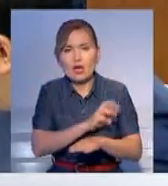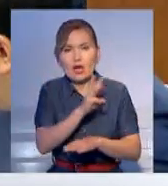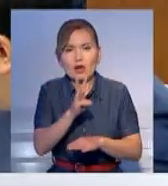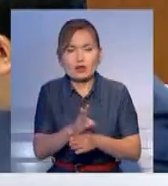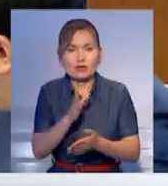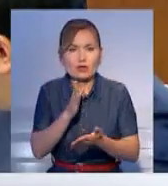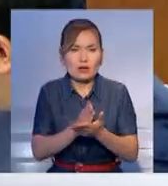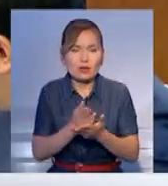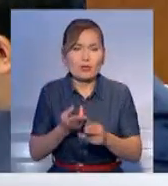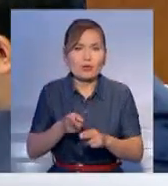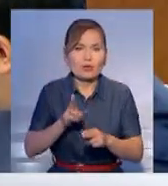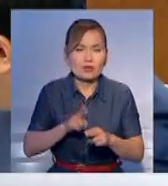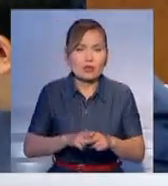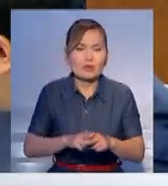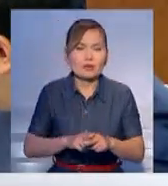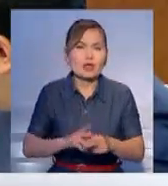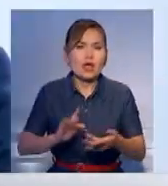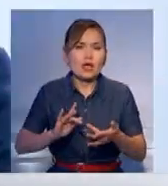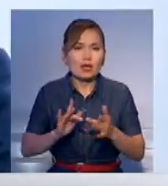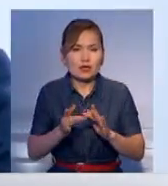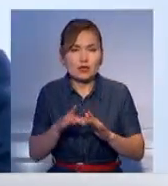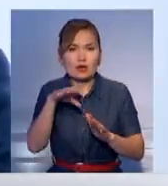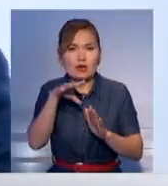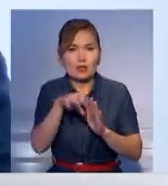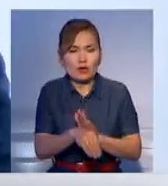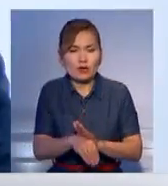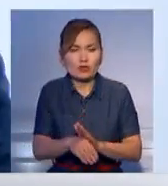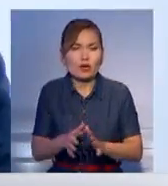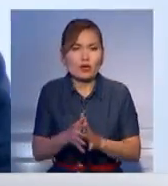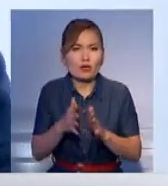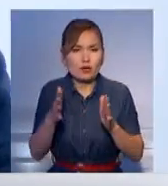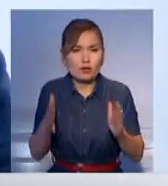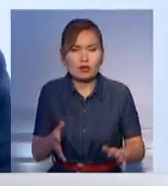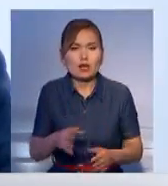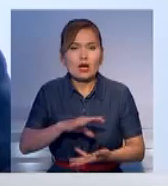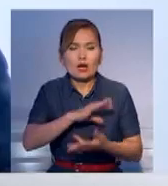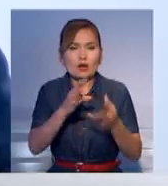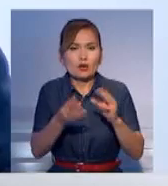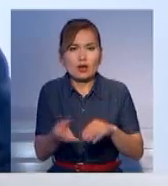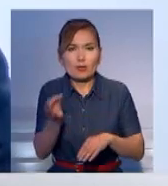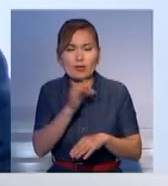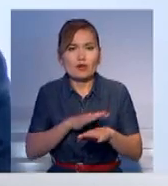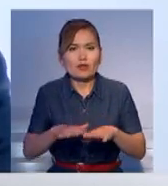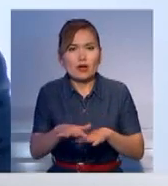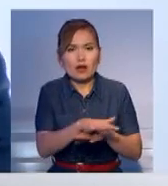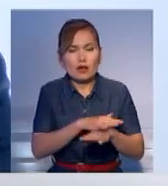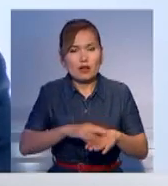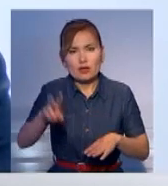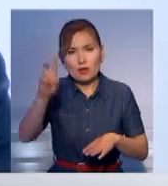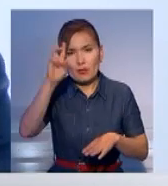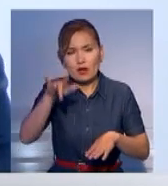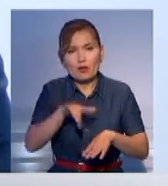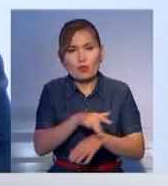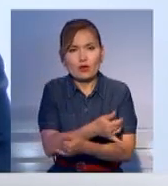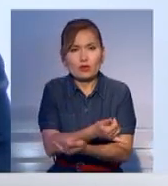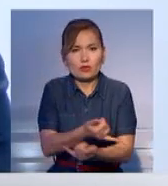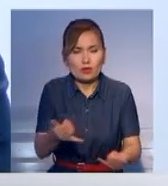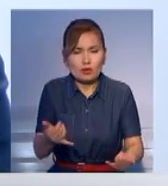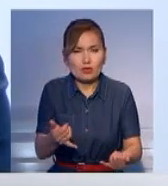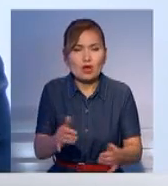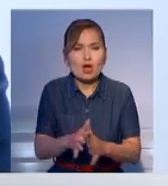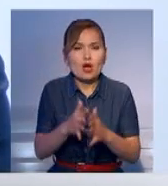акушерлік орындарды интернет желісіне қосудың арқасында халыққа мемлекеттік қызмет